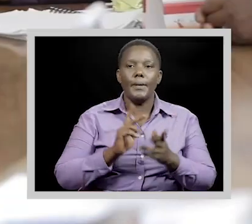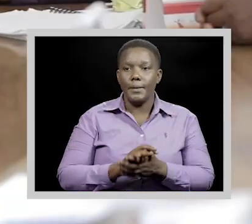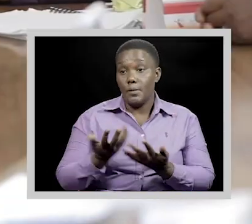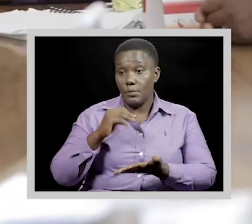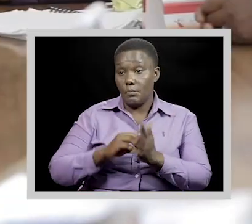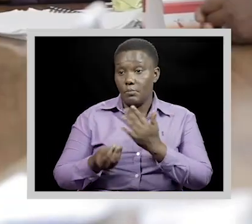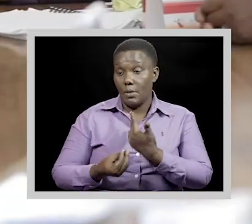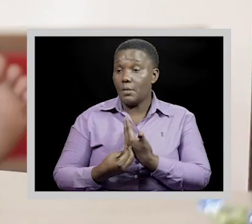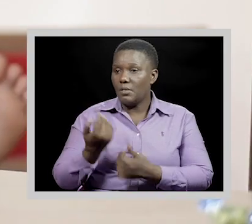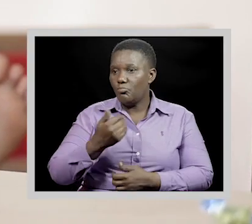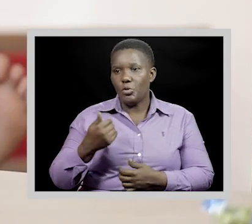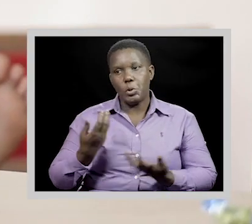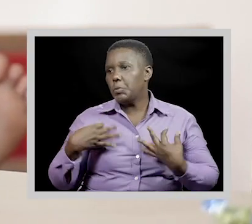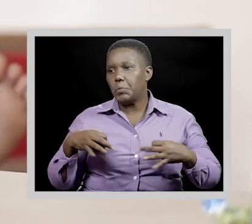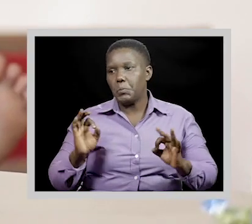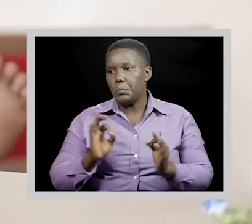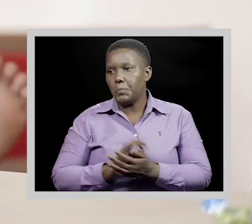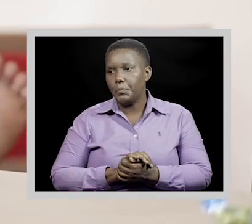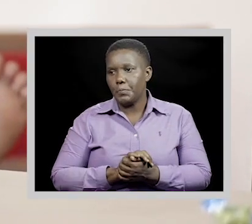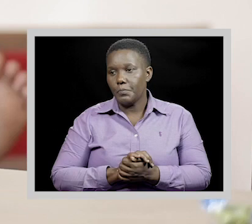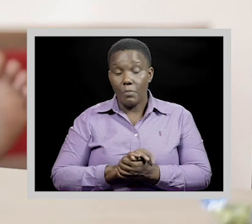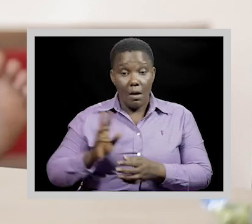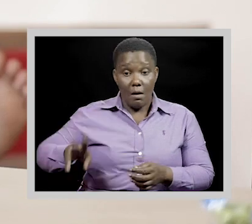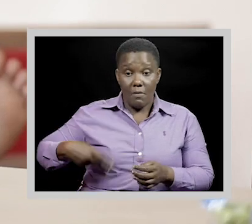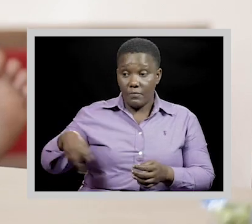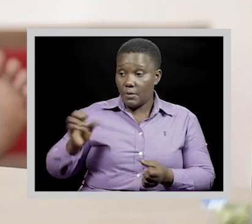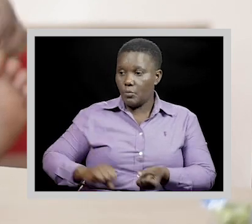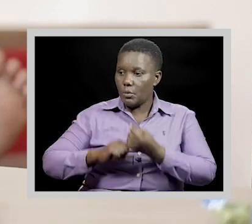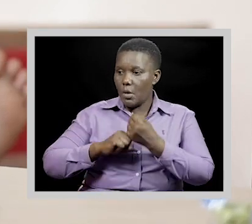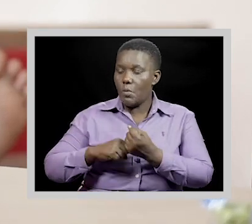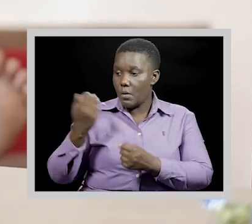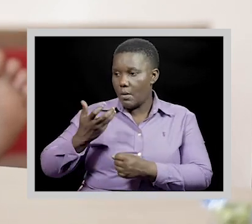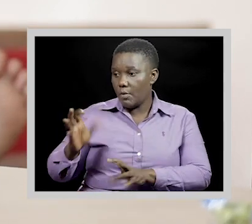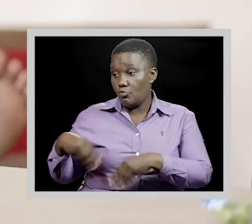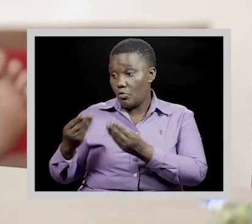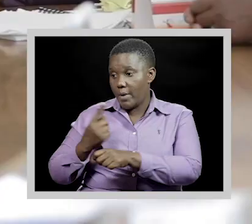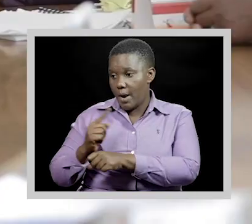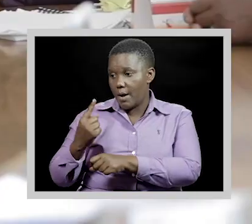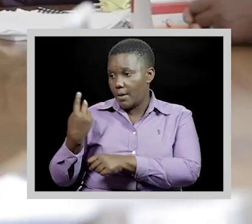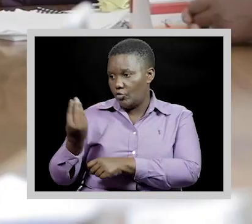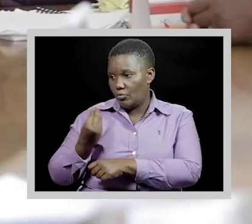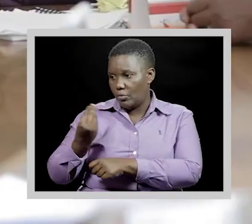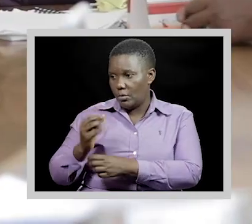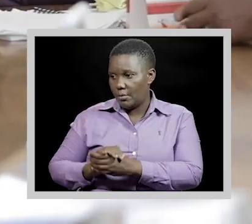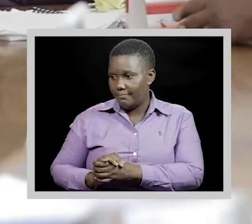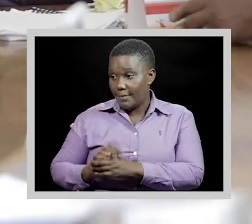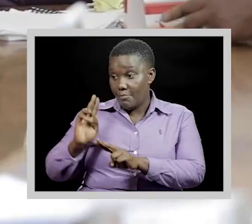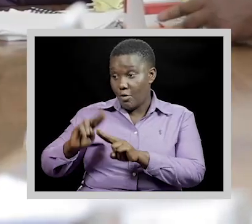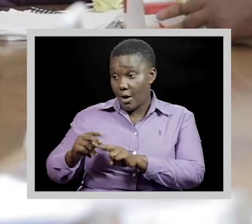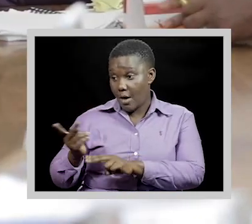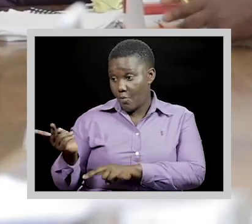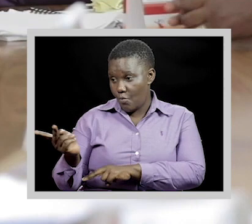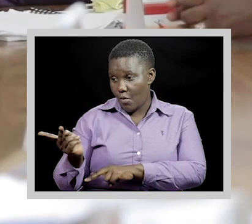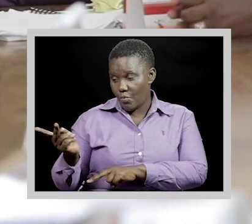anaonekana hayuko huru kuzungumza hapa, afisa ustawi wa jamii unapewa dakika chache za kwenda kukaa